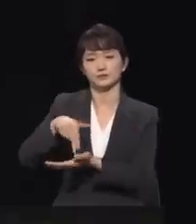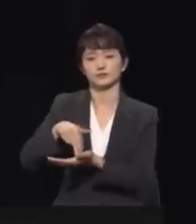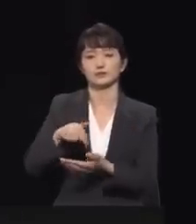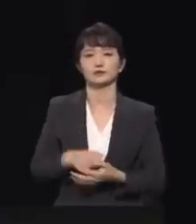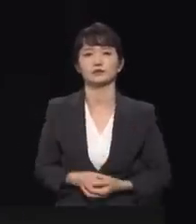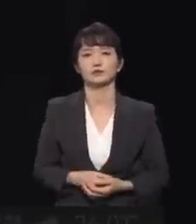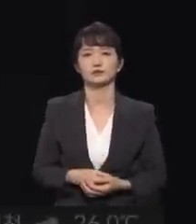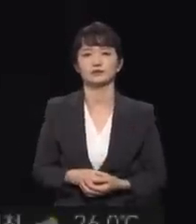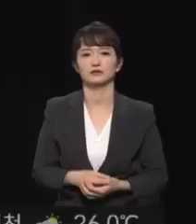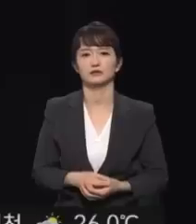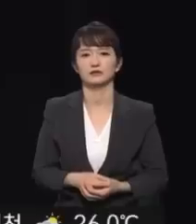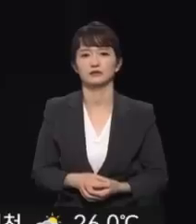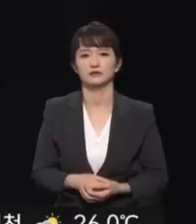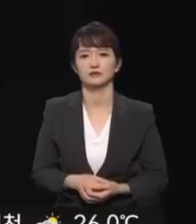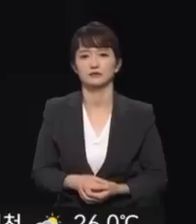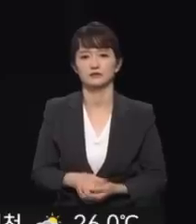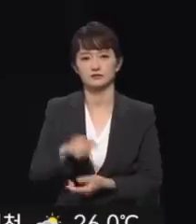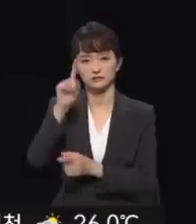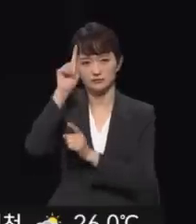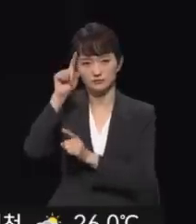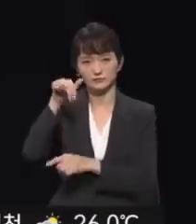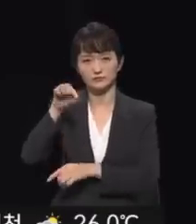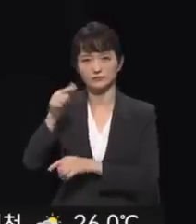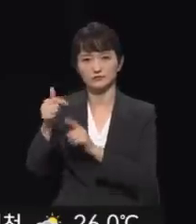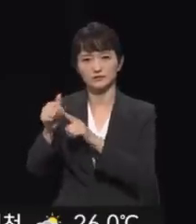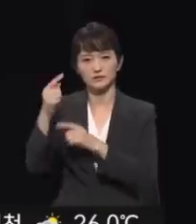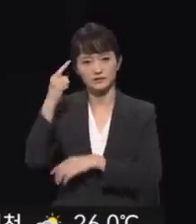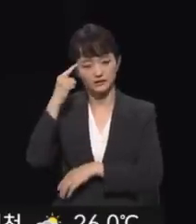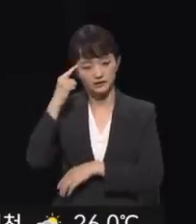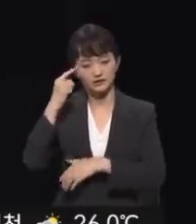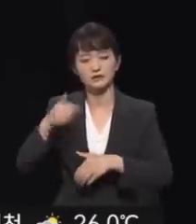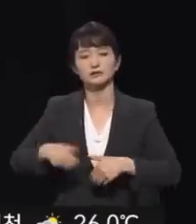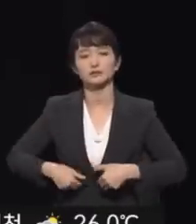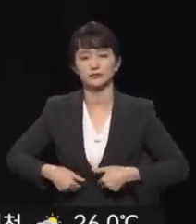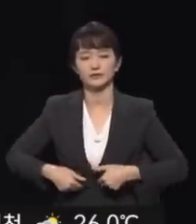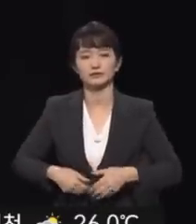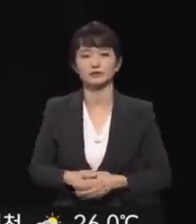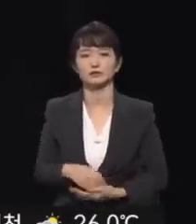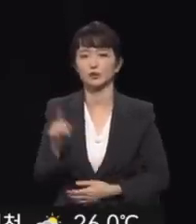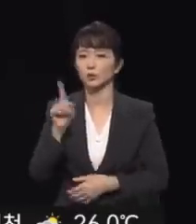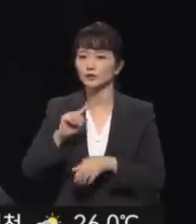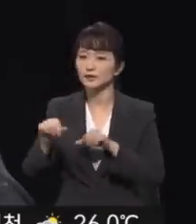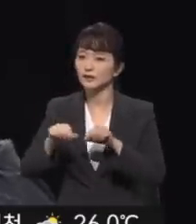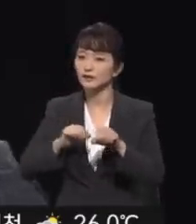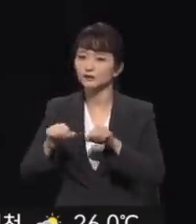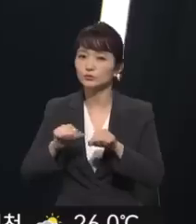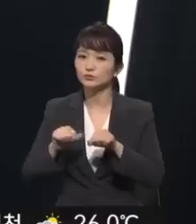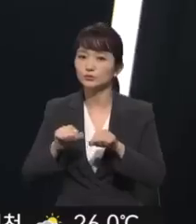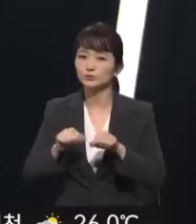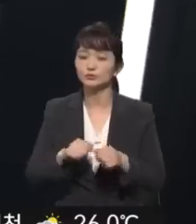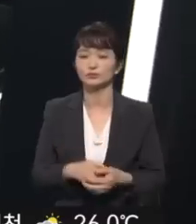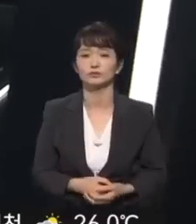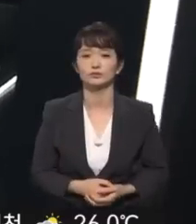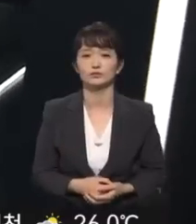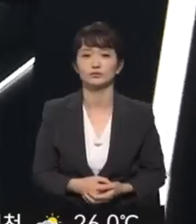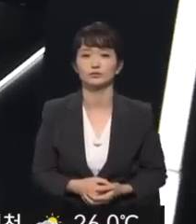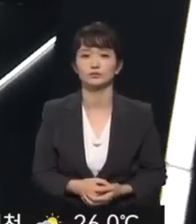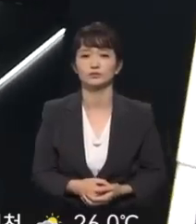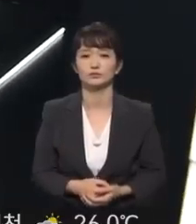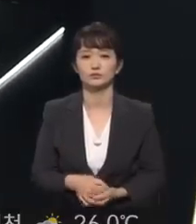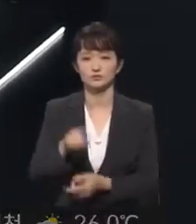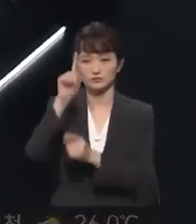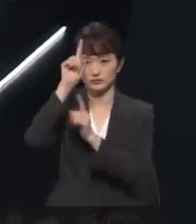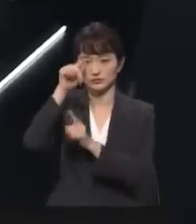인석 전 대표는 일단 생각할 시간이 필요하다 라고 얘기했는데 어떤 행동을 보일 걸로 보시고 있다 일단 잠적한